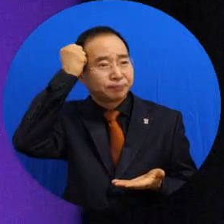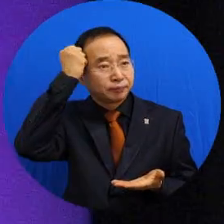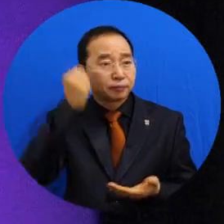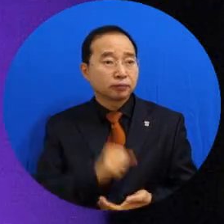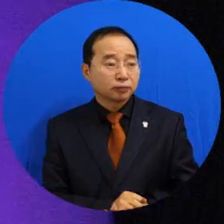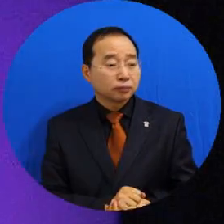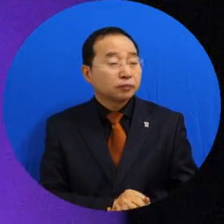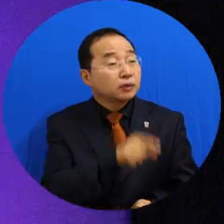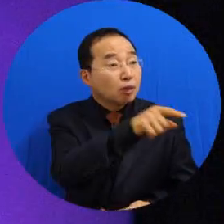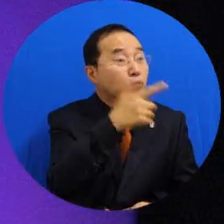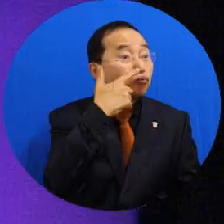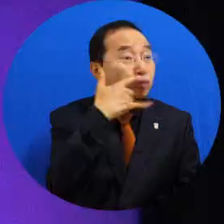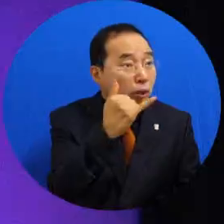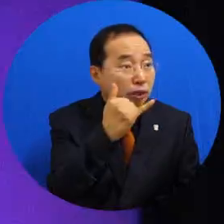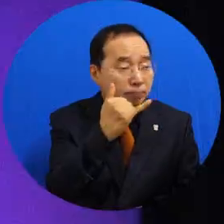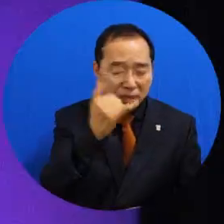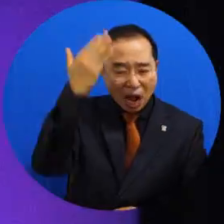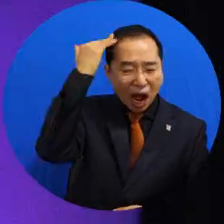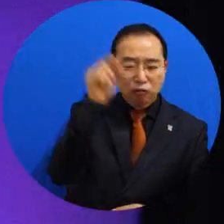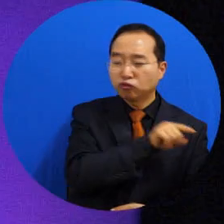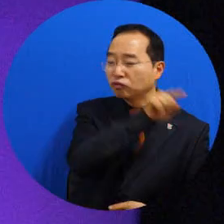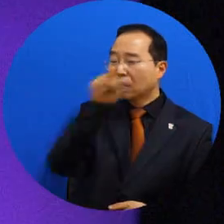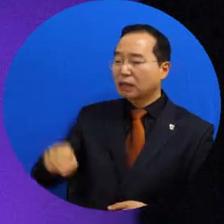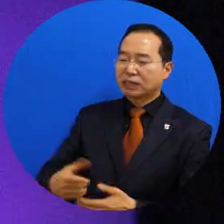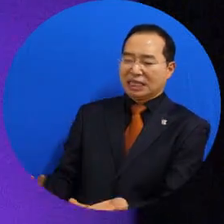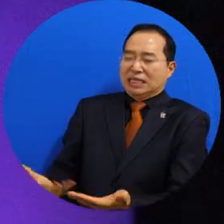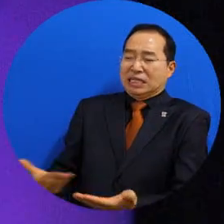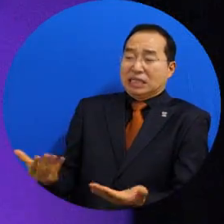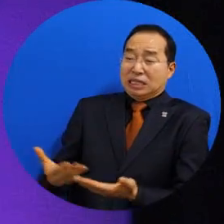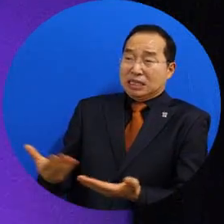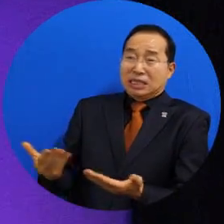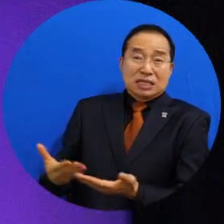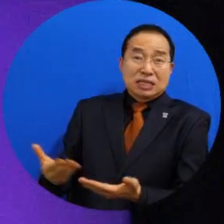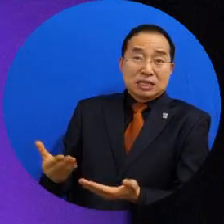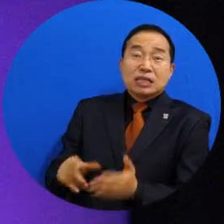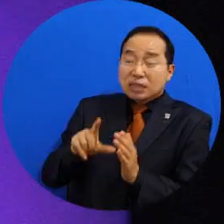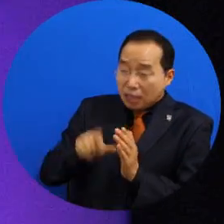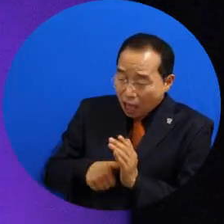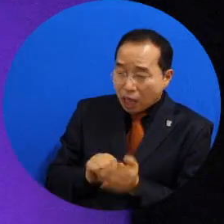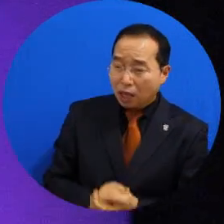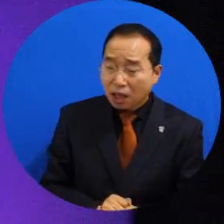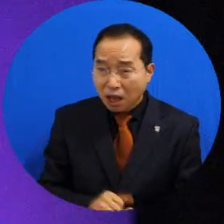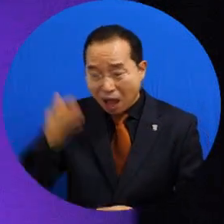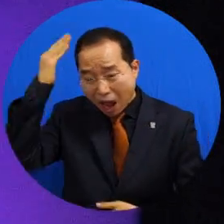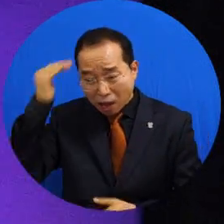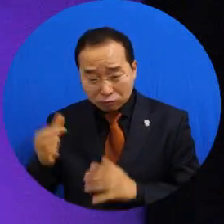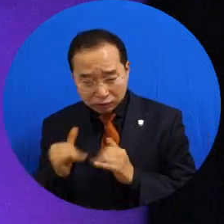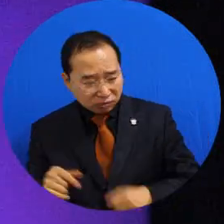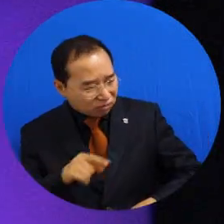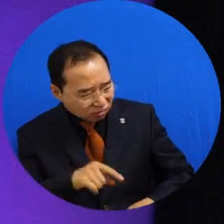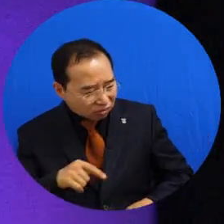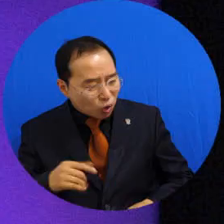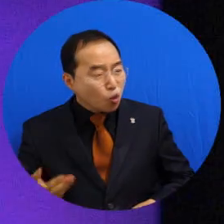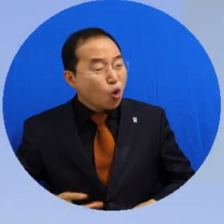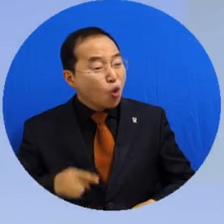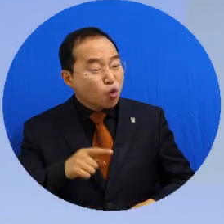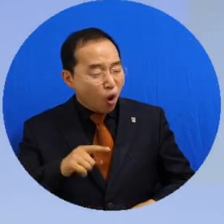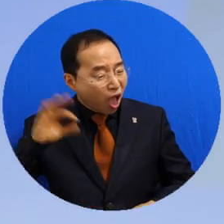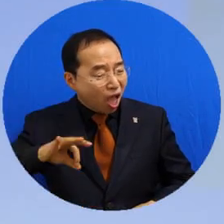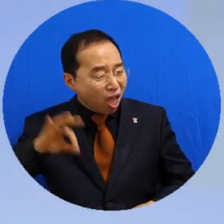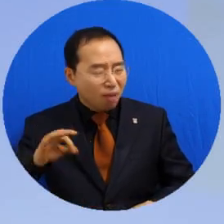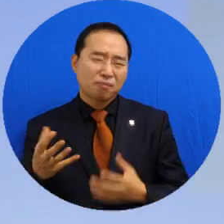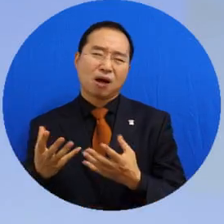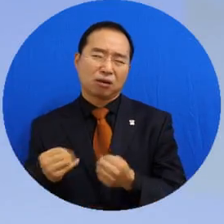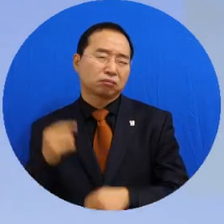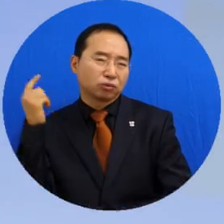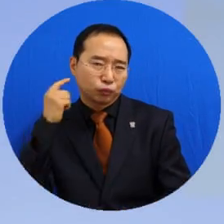부모님이 한국에서 막노동을 하면서 되게 차별을 많이 받고 있다고 저한테 그때 얘기를 해줬어요. 예. 그때만